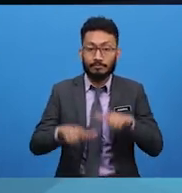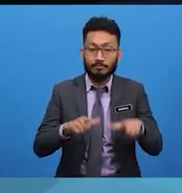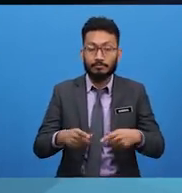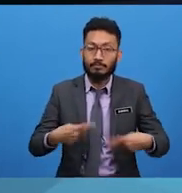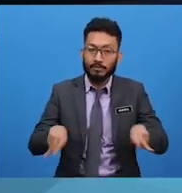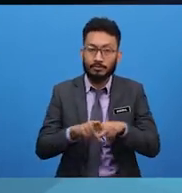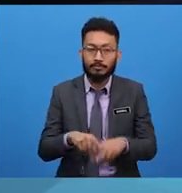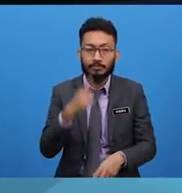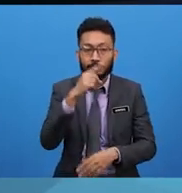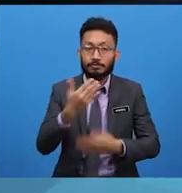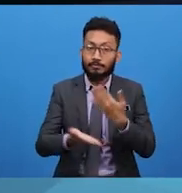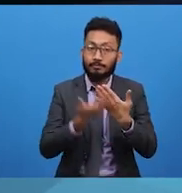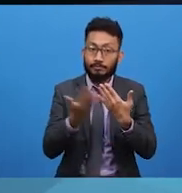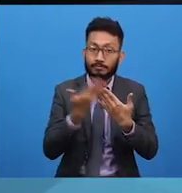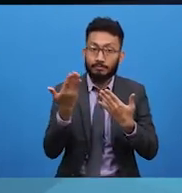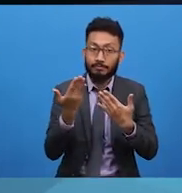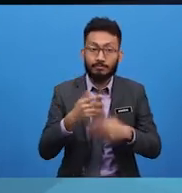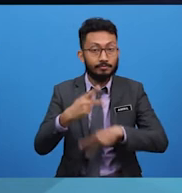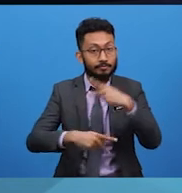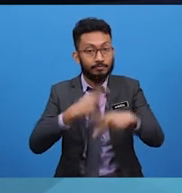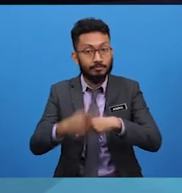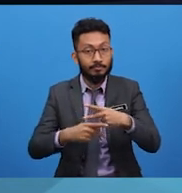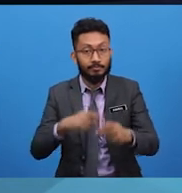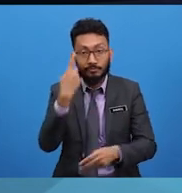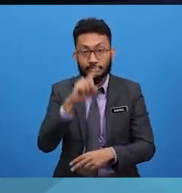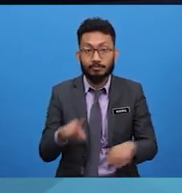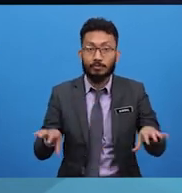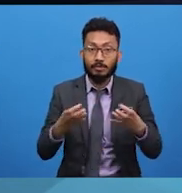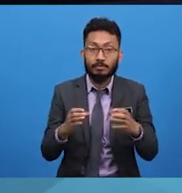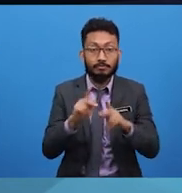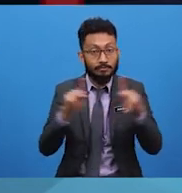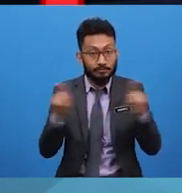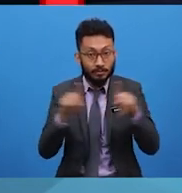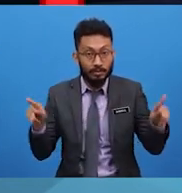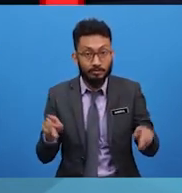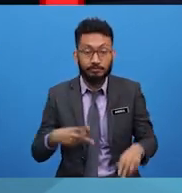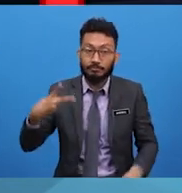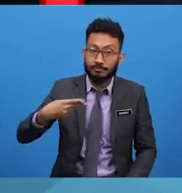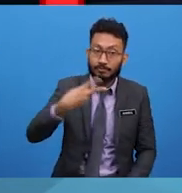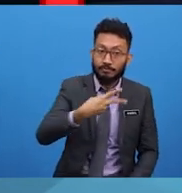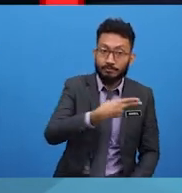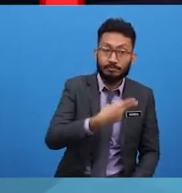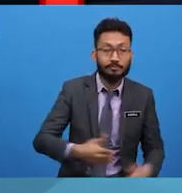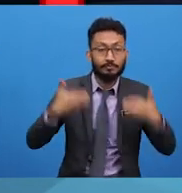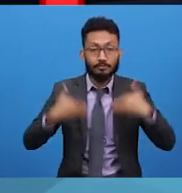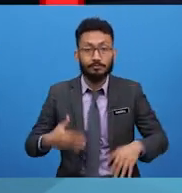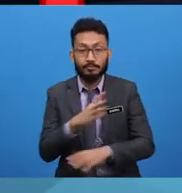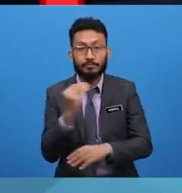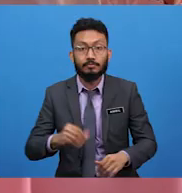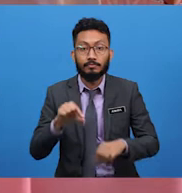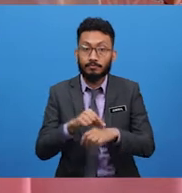untuk memudahkan proses kita mendraft pola, memotong fabrik dan seterusnya menjahit fabrik